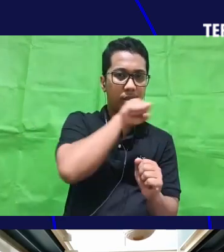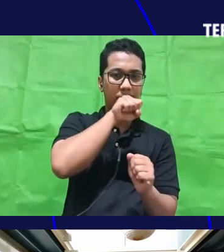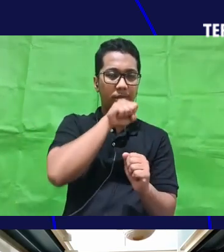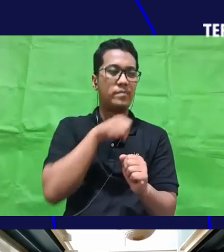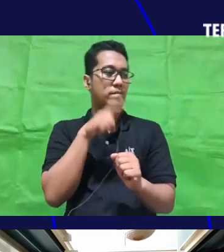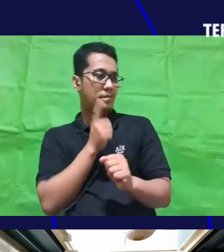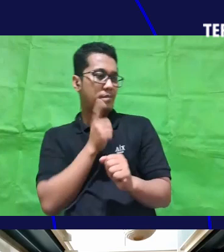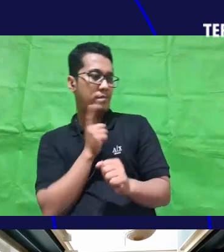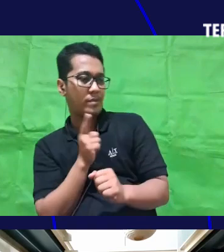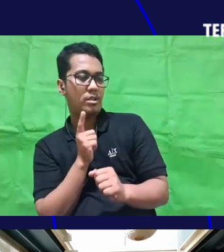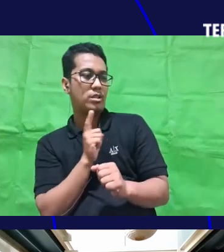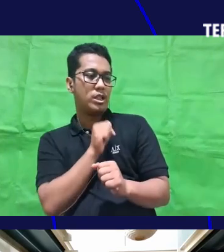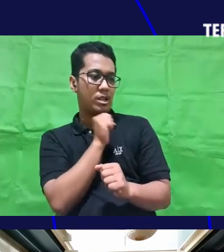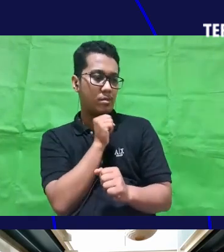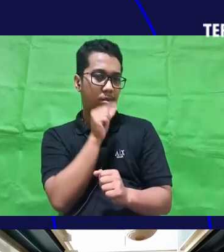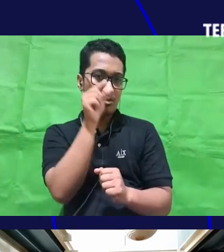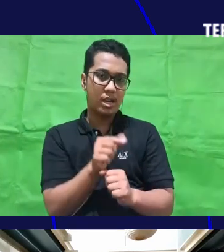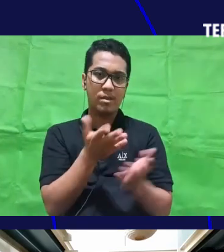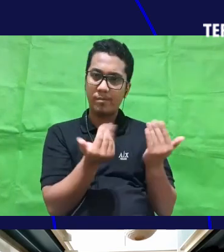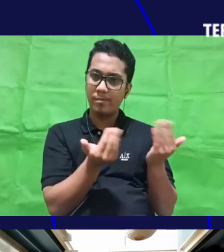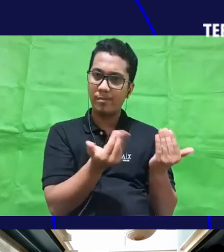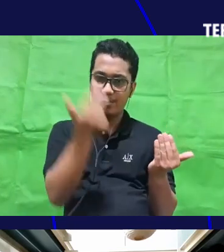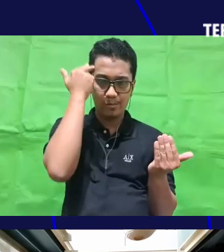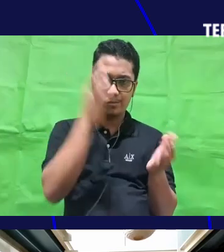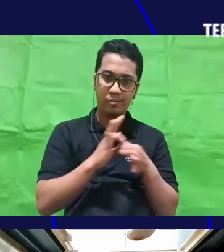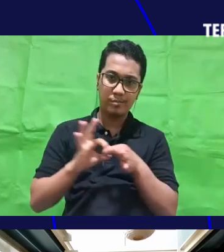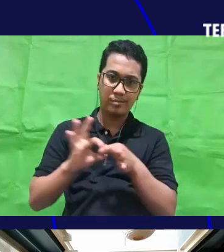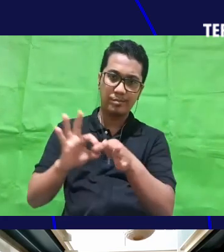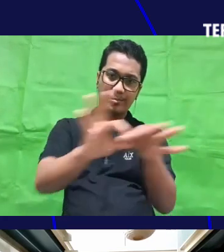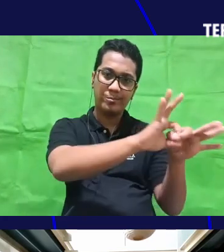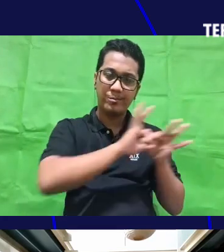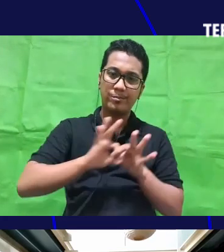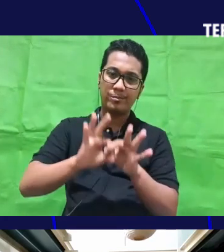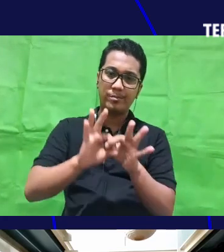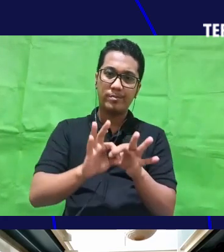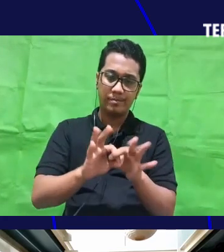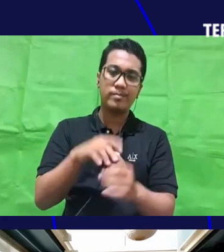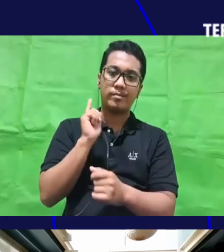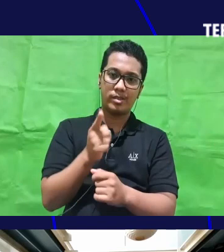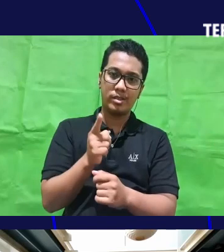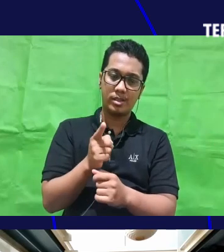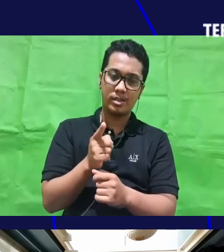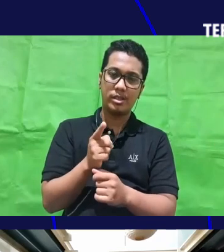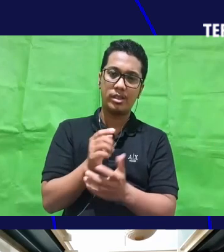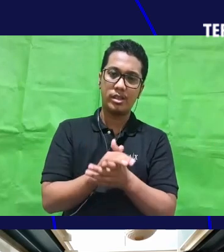ajak untuk berkolaborasi dalam Rimpang Nusantara. Memang dalam situasi seperti itu jelas ketika Cemeti